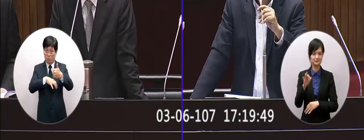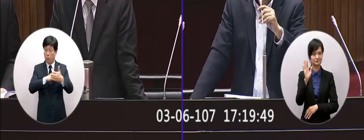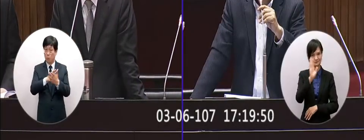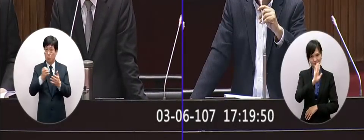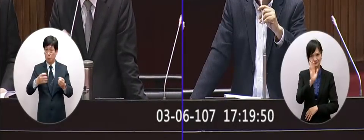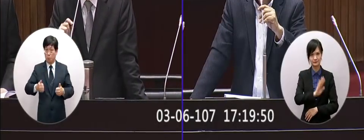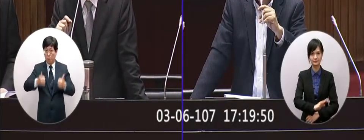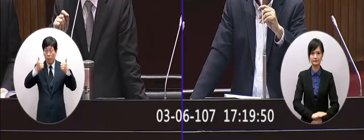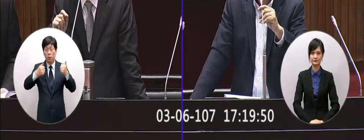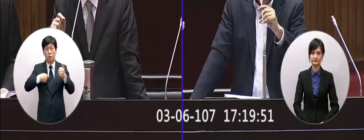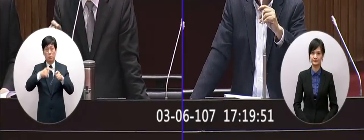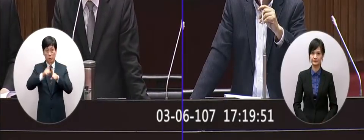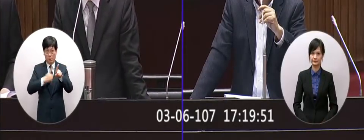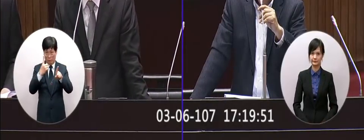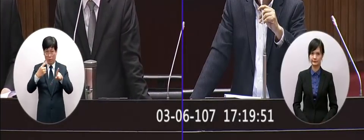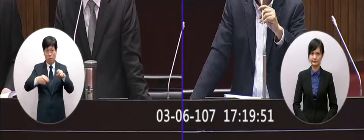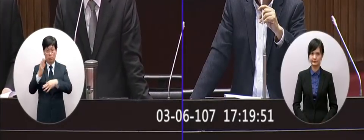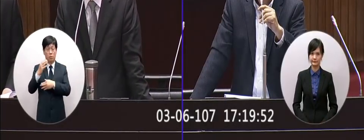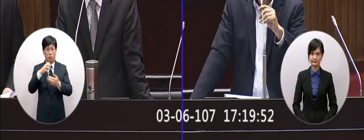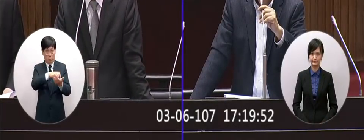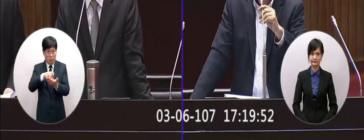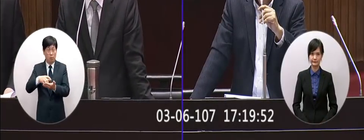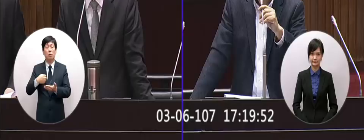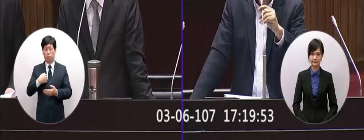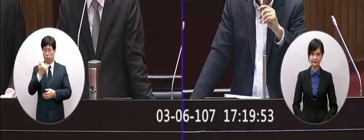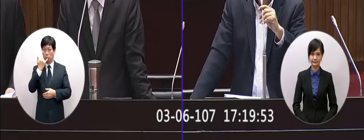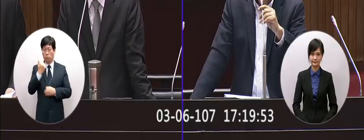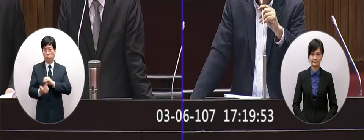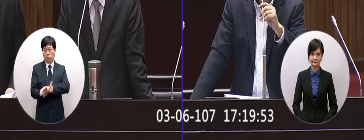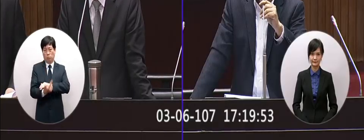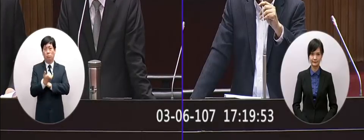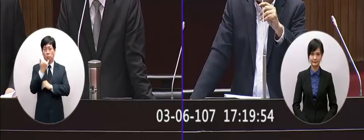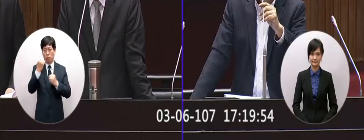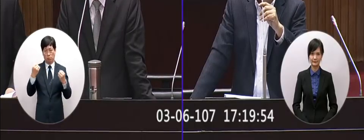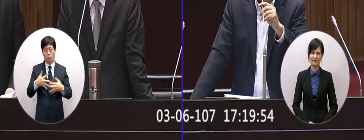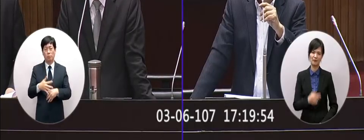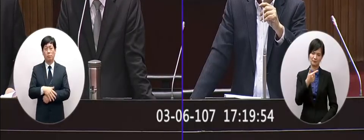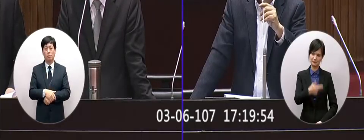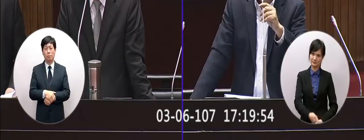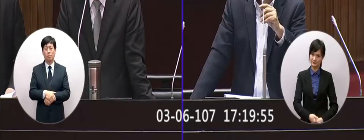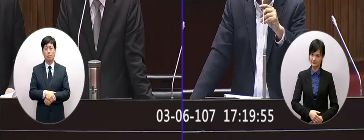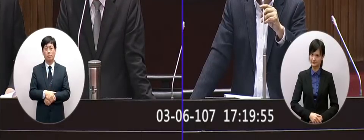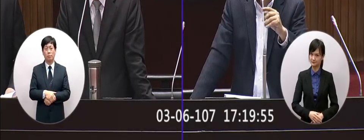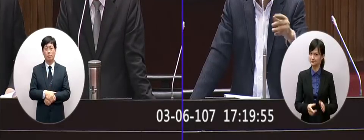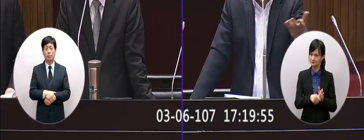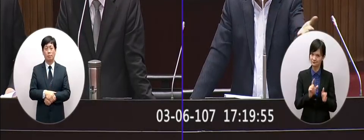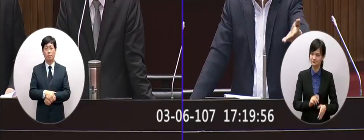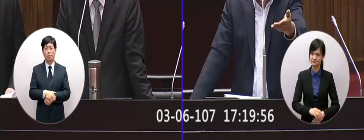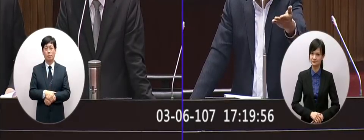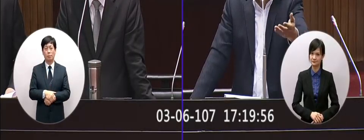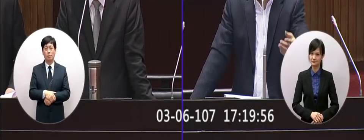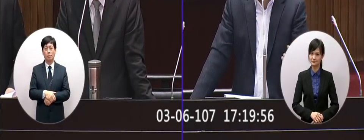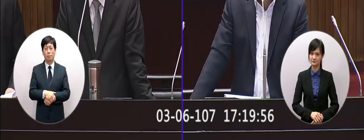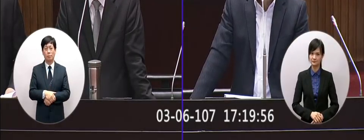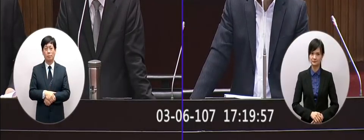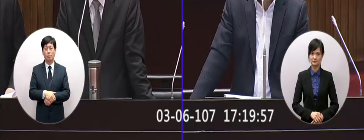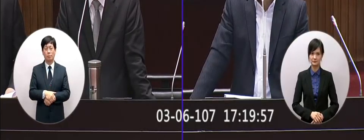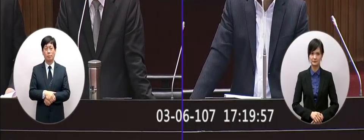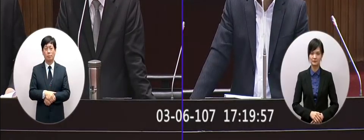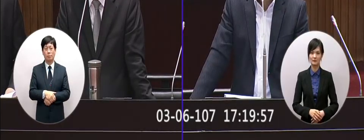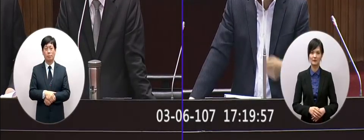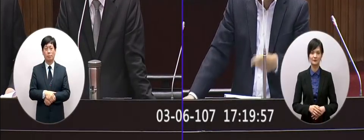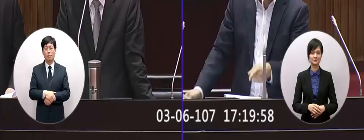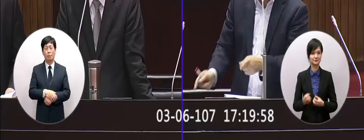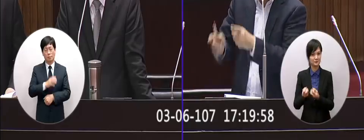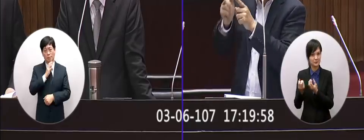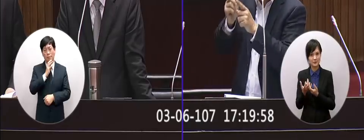好啊，干那查这个行政程序，这无要紧，这咱会当赶紧无问题。 上班啦，院长嘛，这个吼、哦，一寡问题拢无互你知也袂